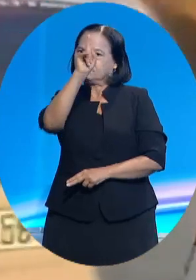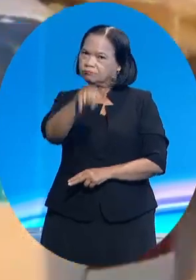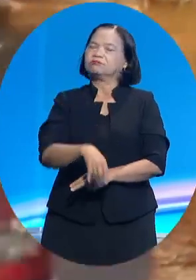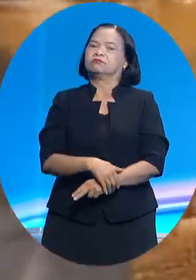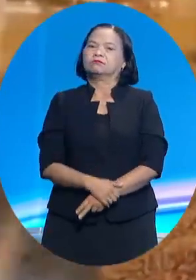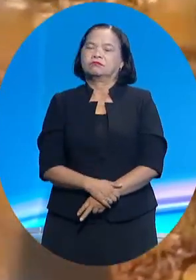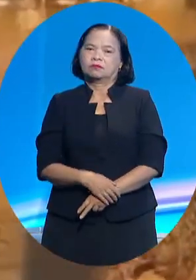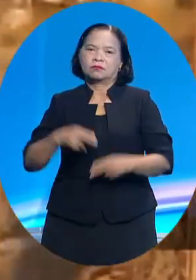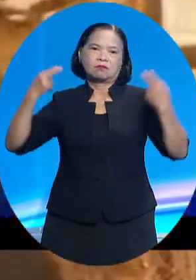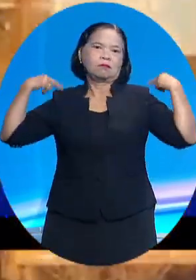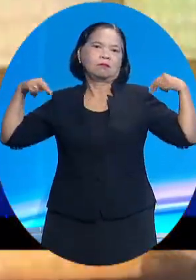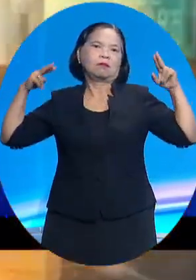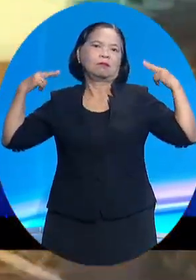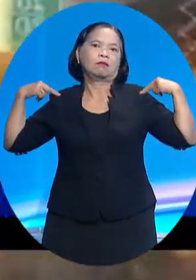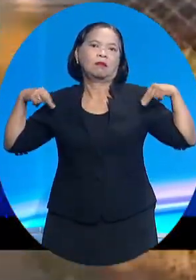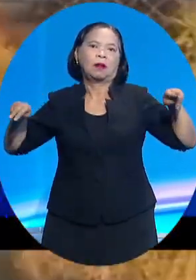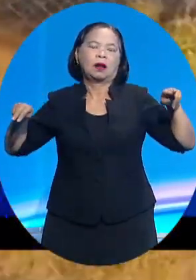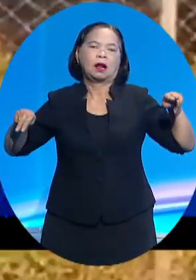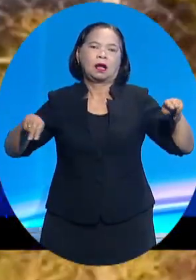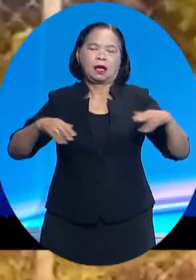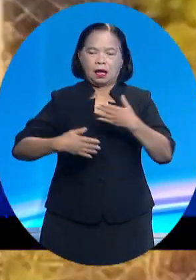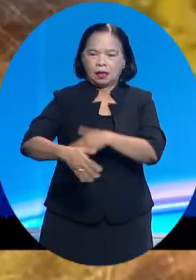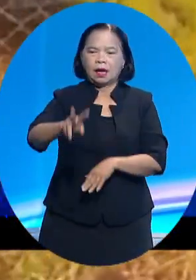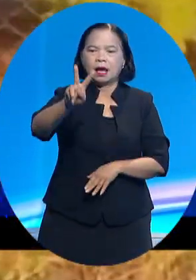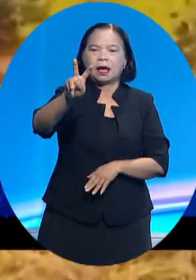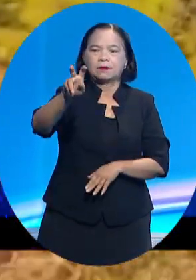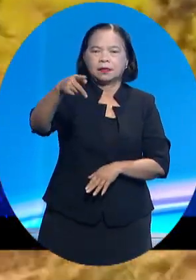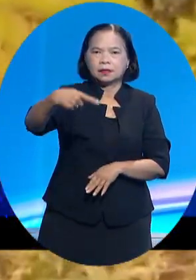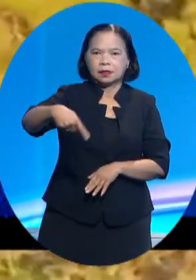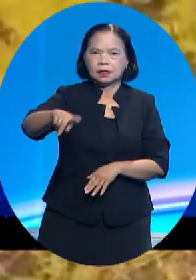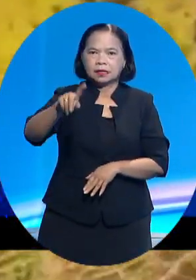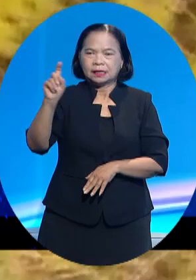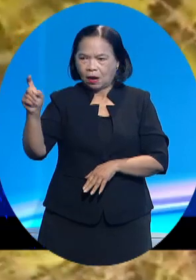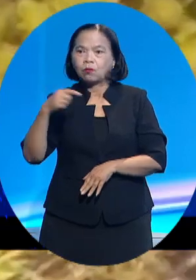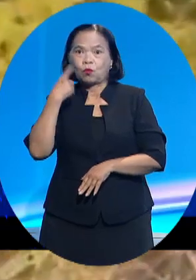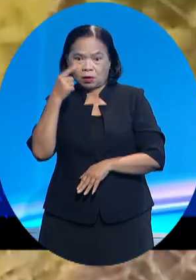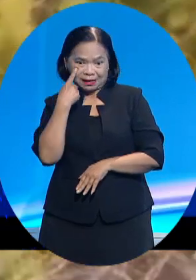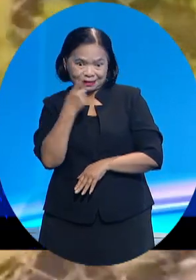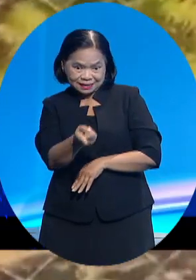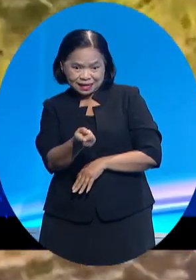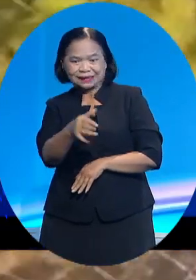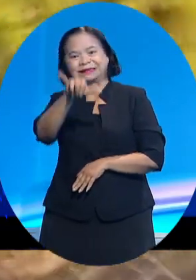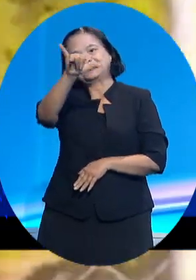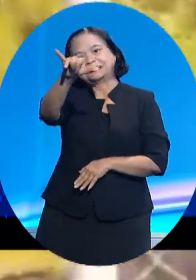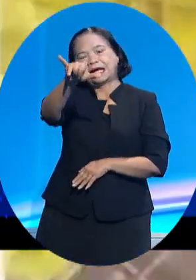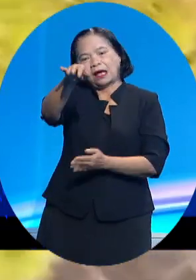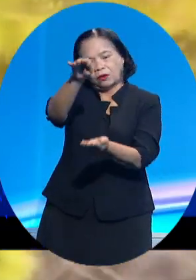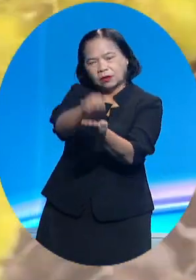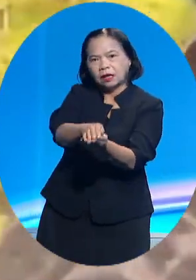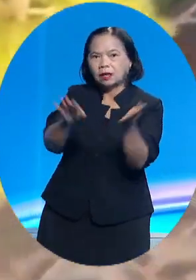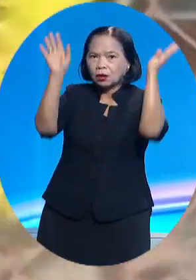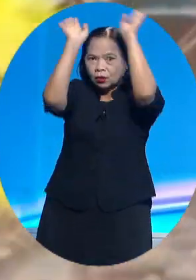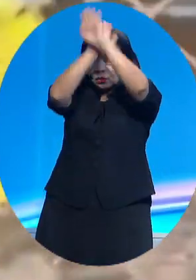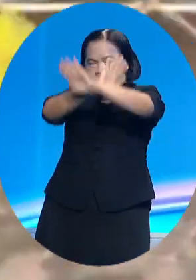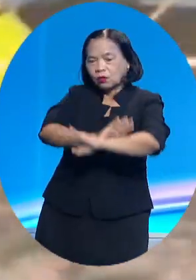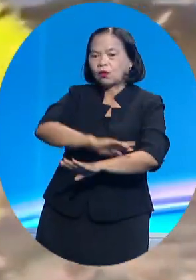cảnh sát thị trấn atmeda kết aten khoảng 20 km về phía đông cho biết họ phát hiện 6 thi thể giao tối ngày 11 tháng